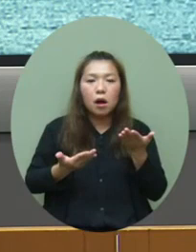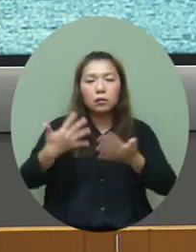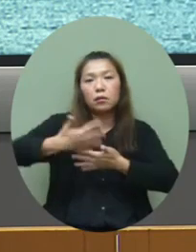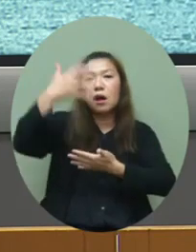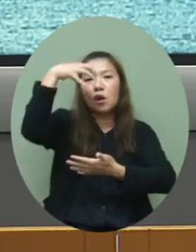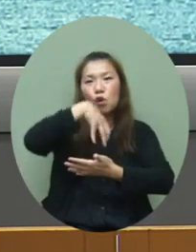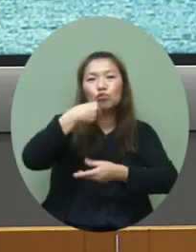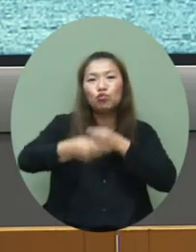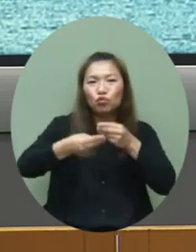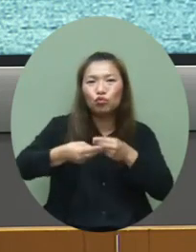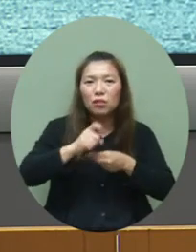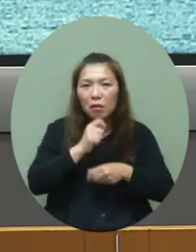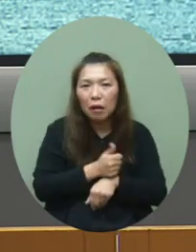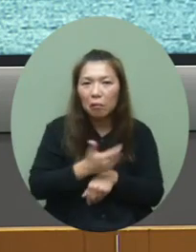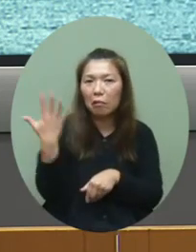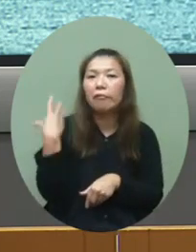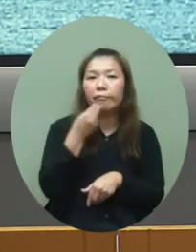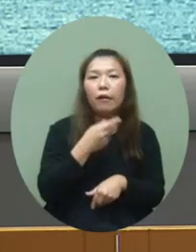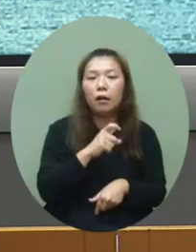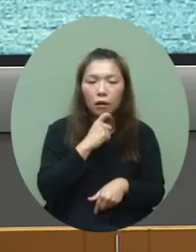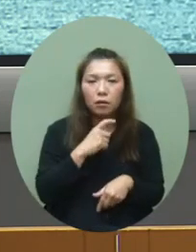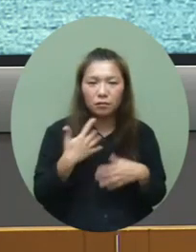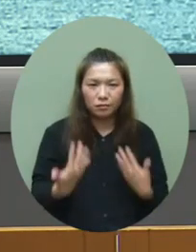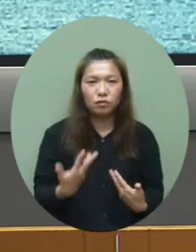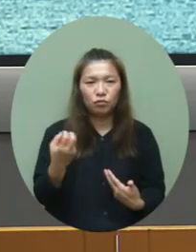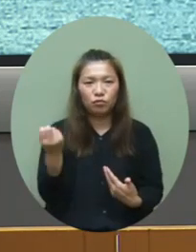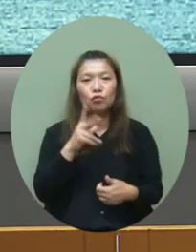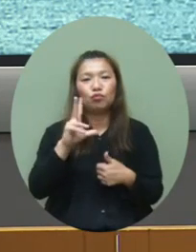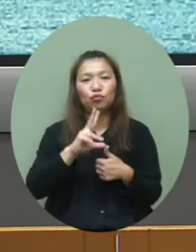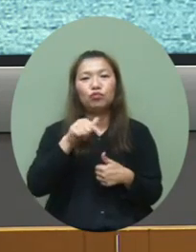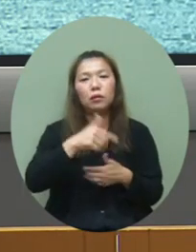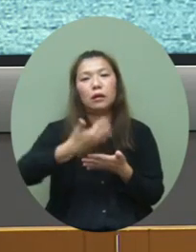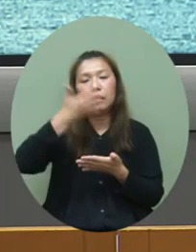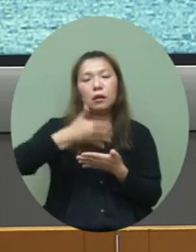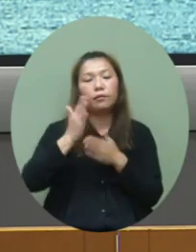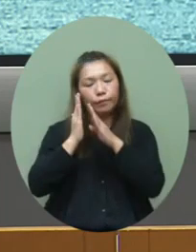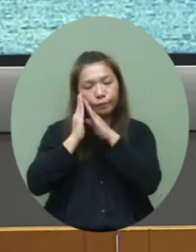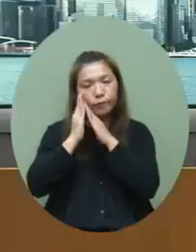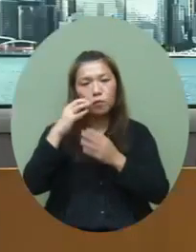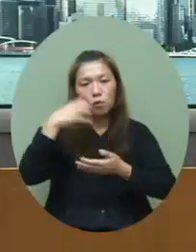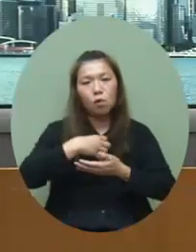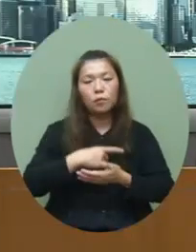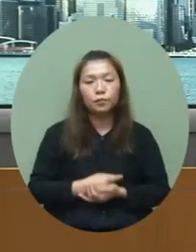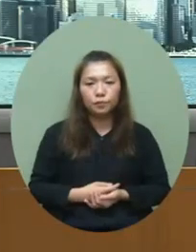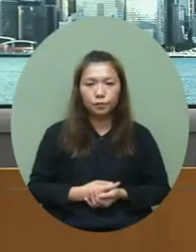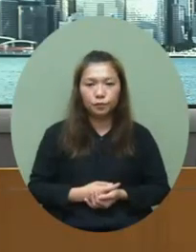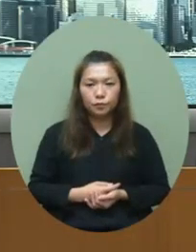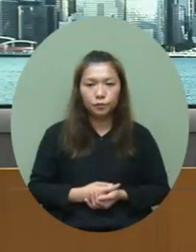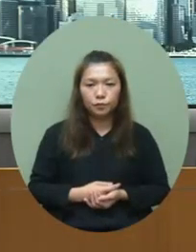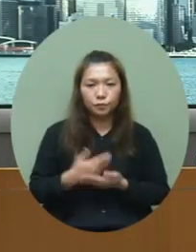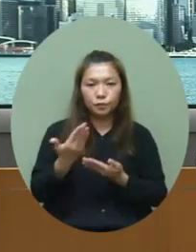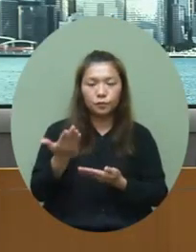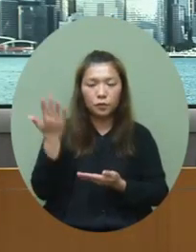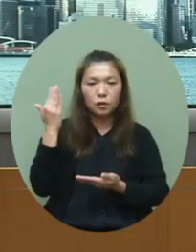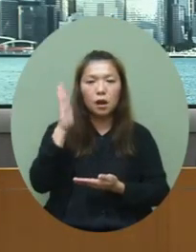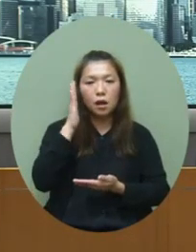我哋都見到大廈咧，本身嗰個傳播咧都好犀利嘅，即係香港個環境都係，無論係打直打橫，或者甚至係好多，譬如以前做咗呢個強制檢測出嚟，都係唔一定係打直打橫嘅，可能係本身大廈入邊咧都會有傳播嘅，咁所以其實而家都係會主要喺呢方面。 下一題，左手邊後